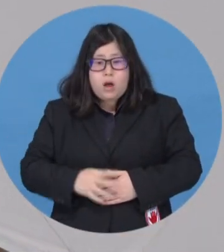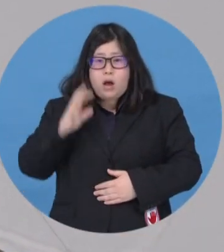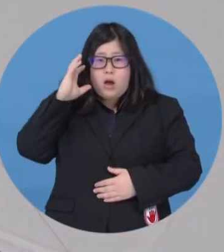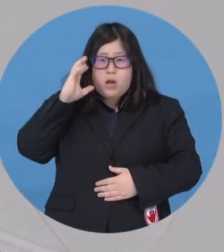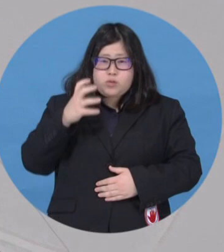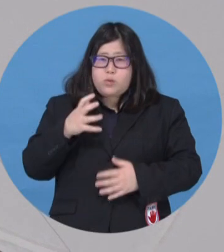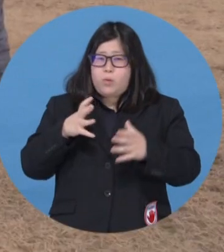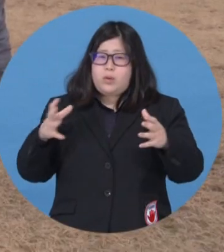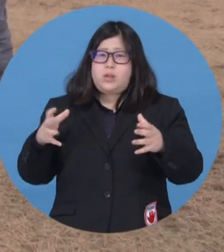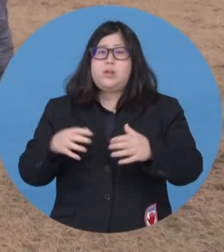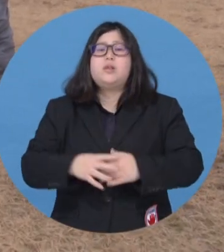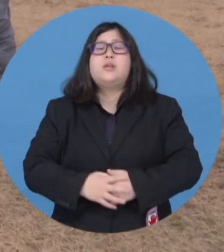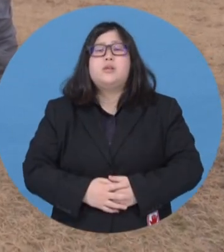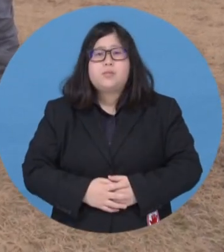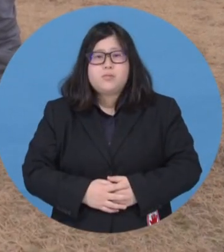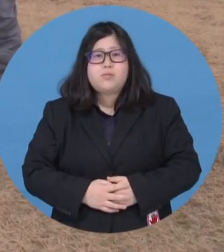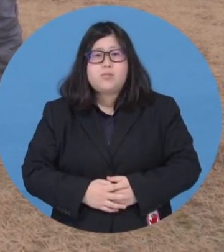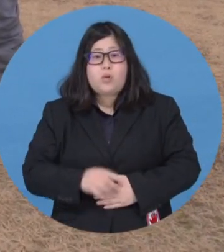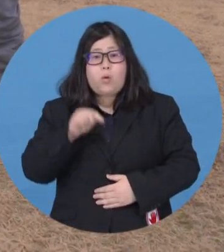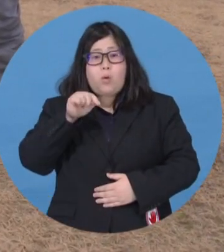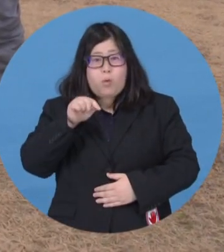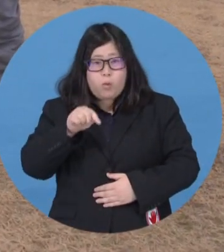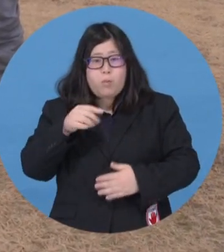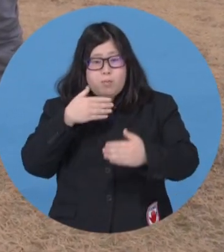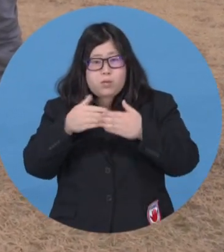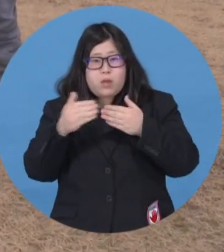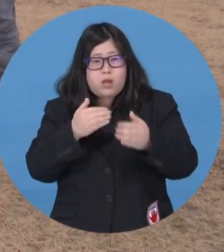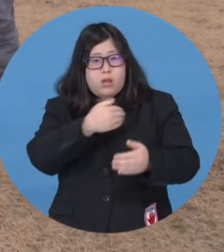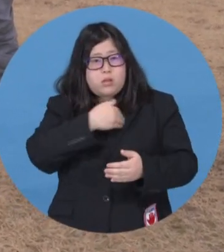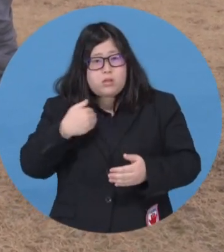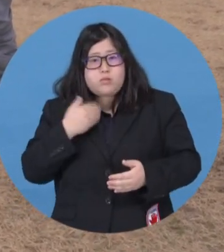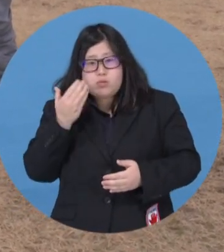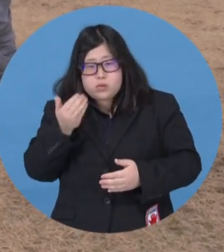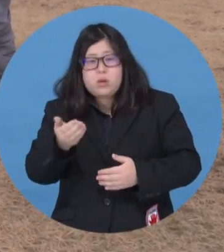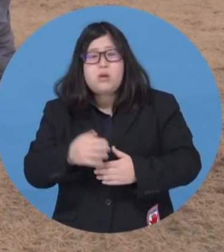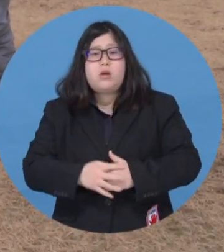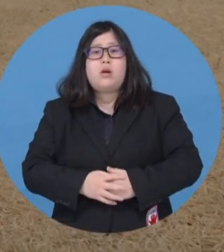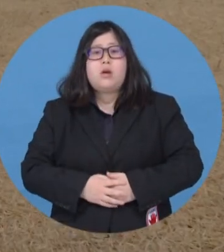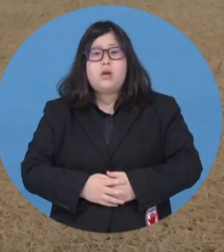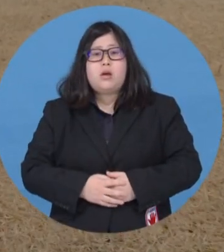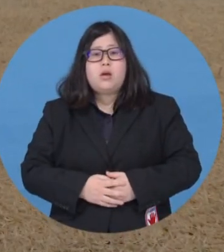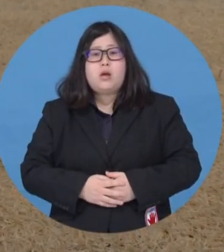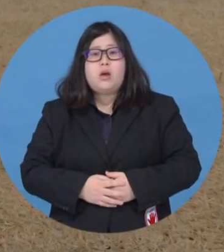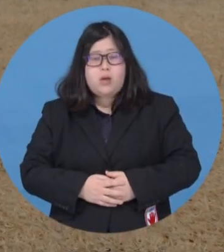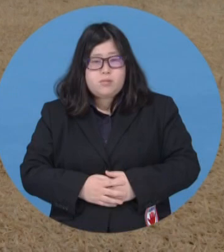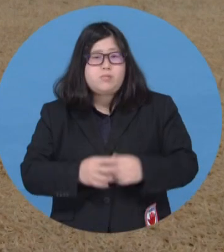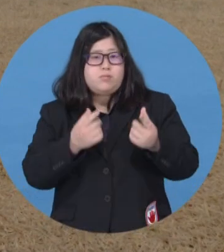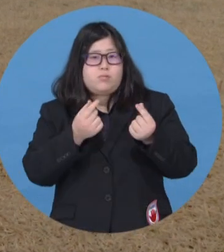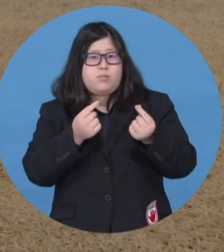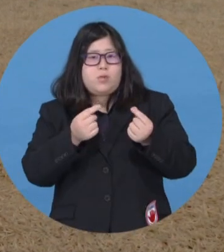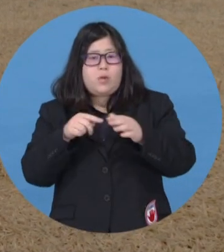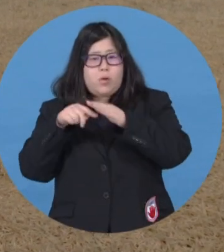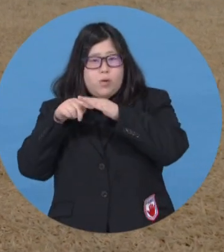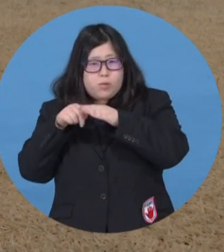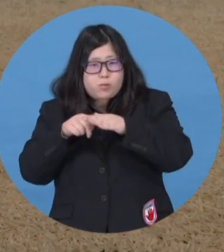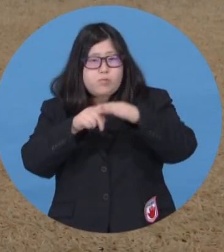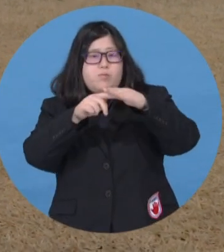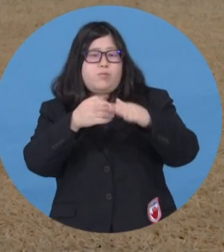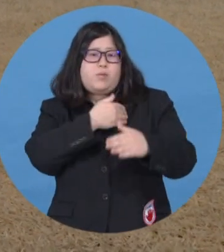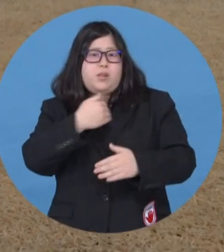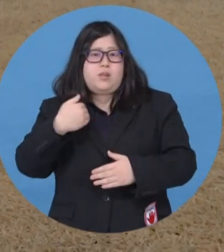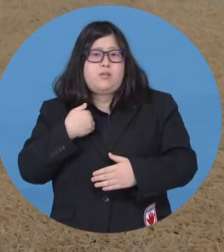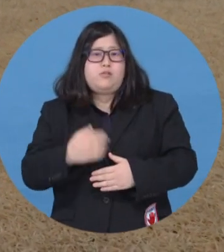ですね。ここでハンググライダーの体験ができるんですよね、 はい、これに乗ってふわっと飛ぶ体験はでき